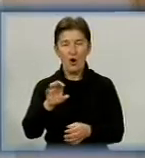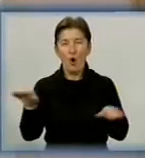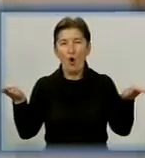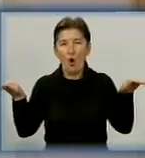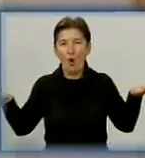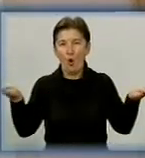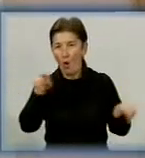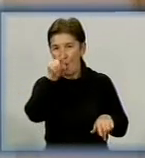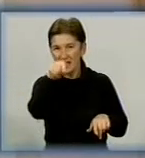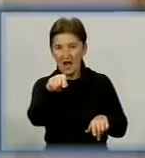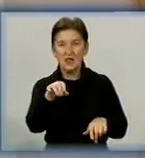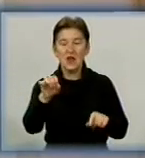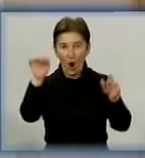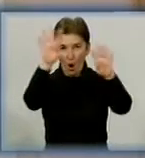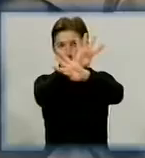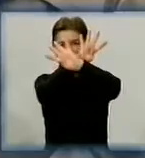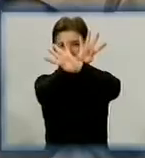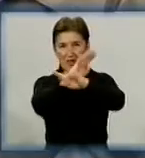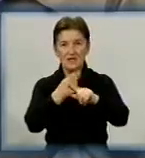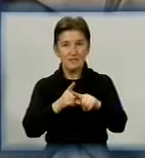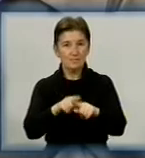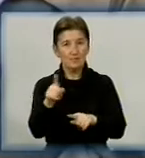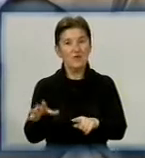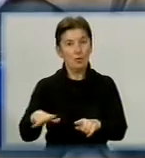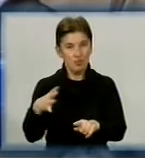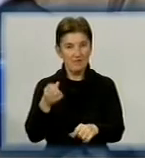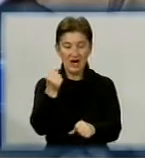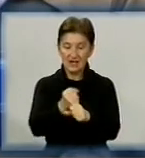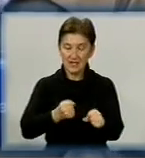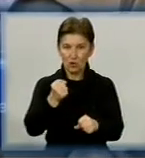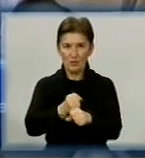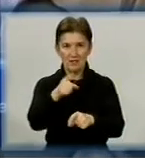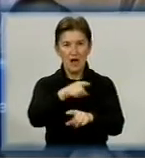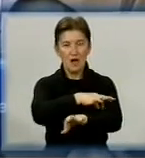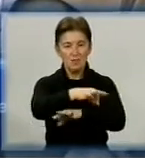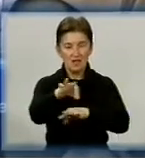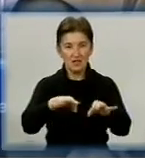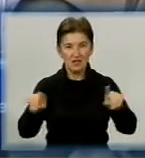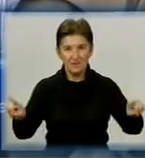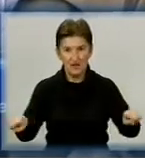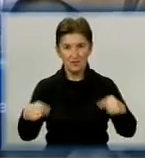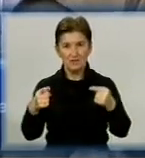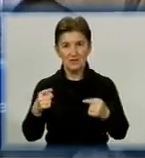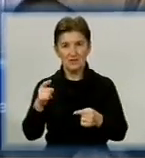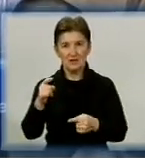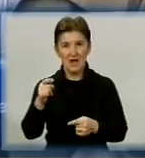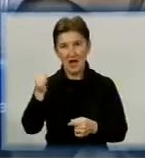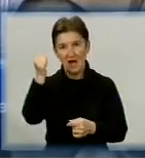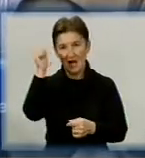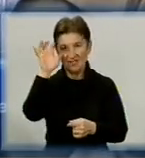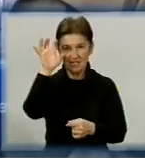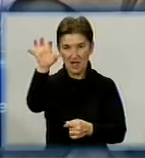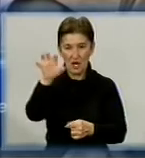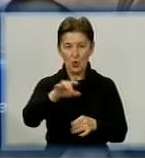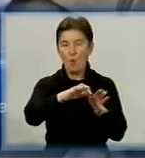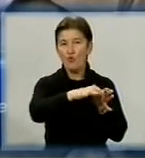влади звести на історичній території монумент. Був розроблений проект відновлення пам'ятного знаку на місці кургану. Цей